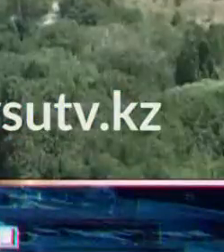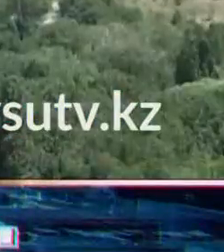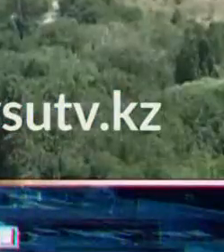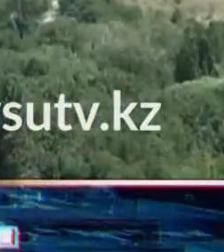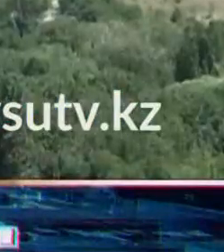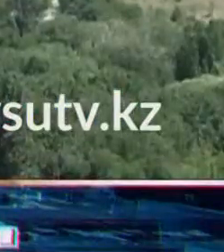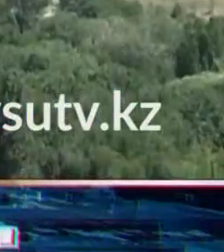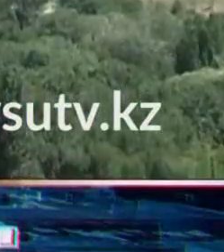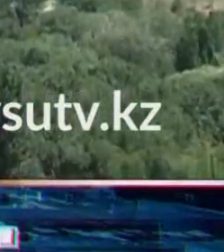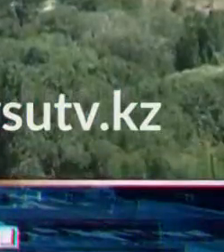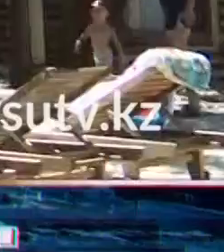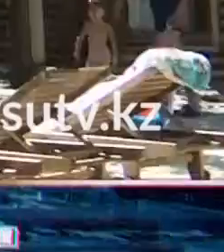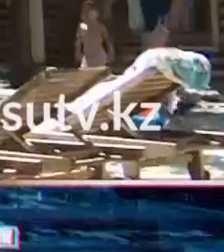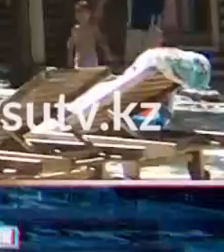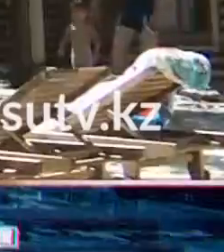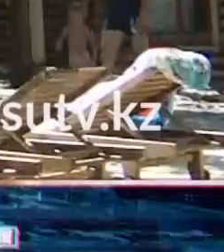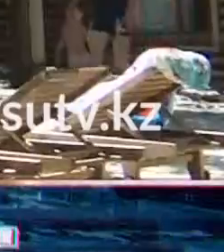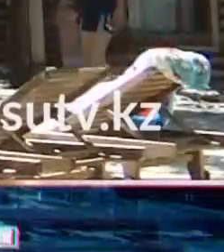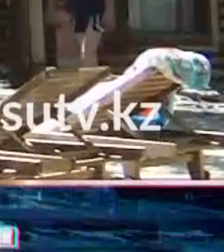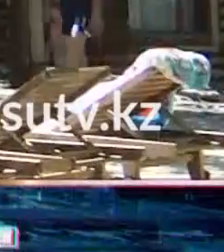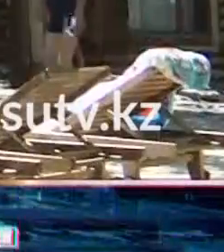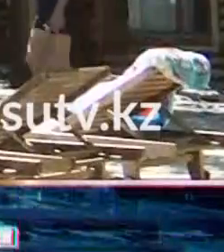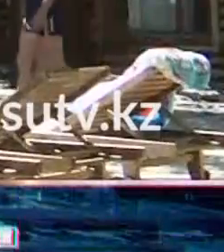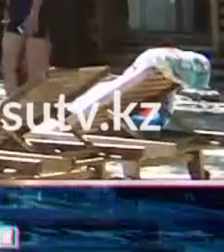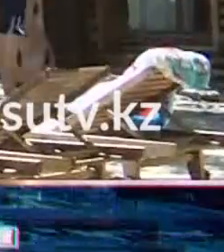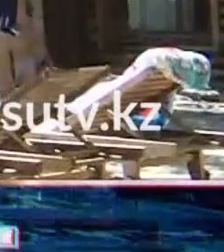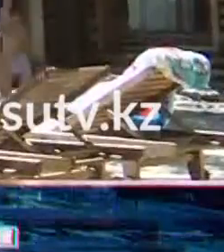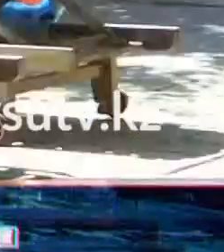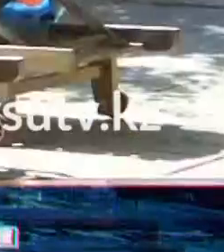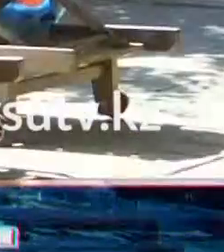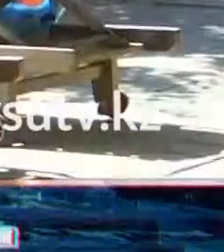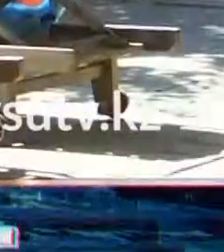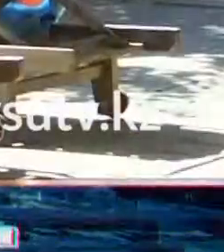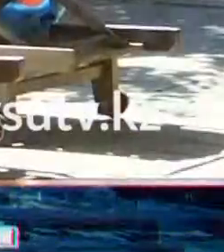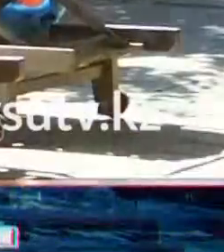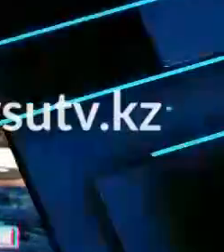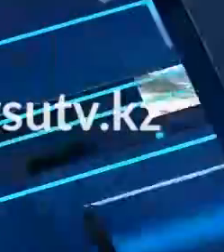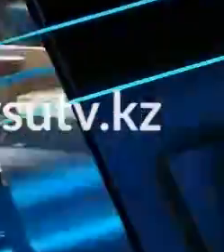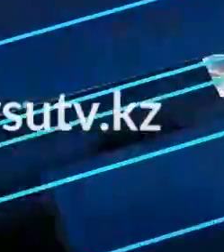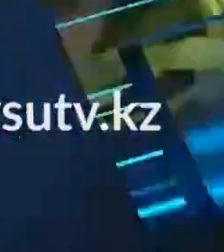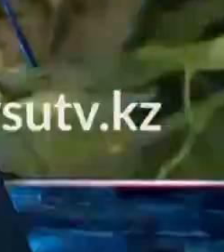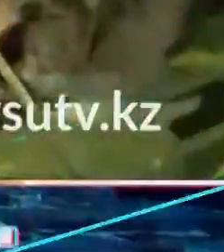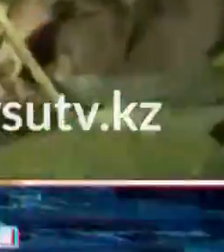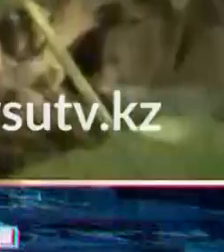Казахстанская Швейцария. Текели станет туристическим хабом с внедрением технологии Smart City.